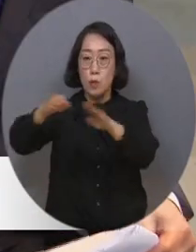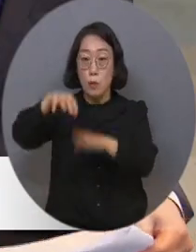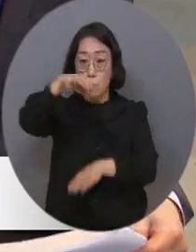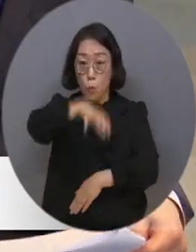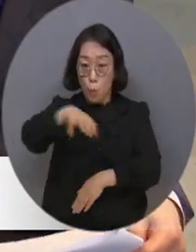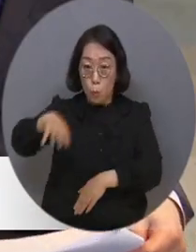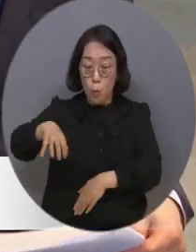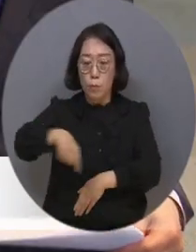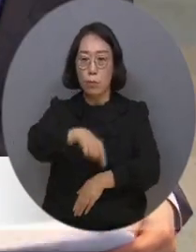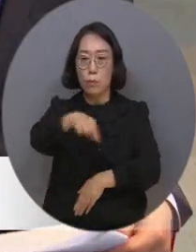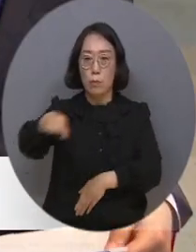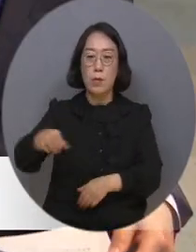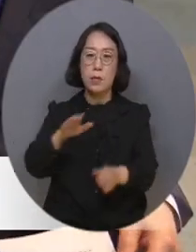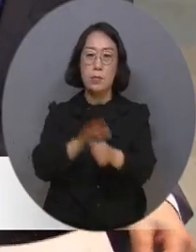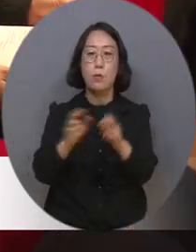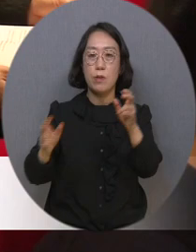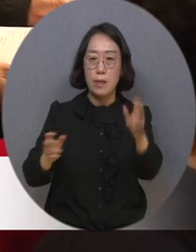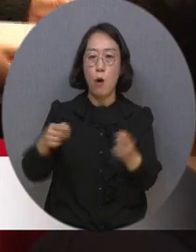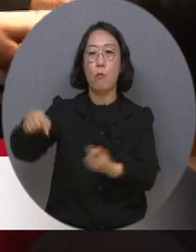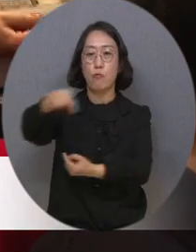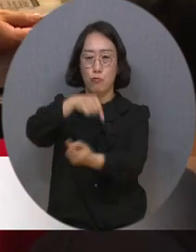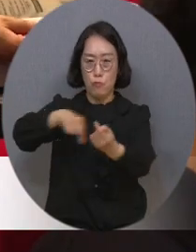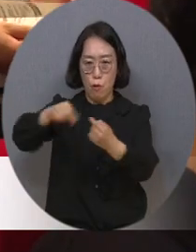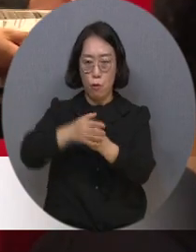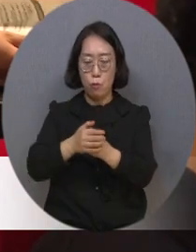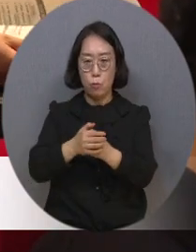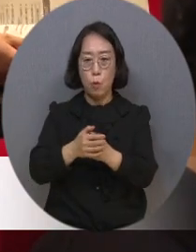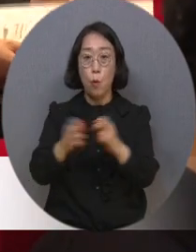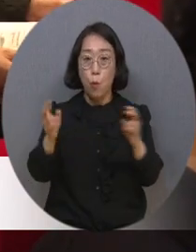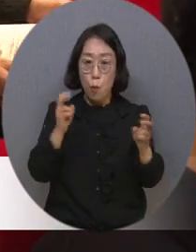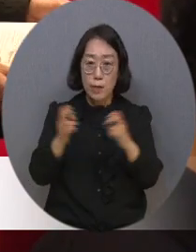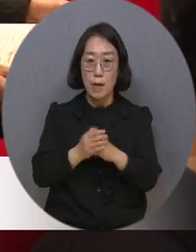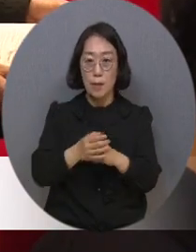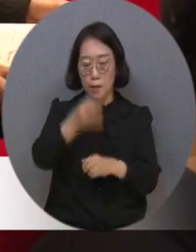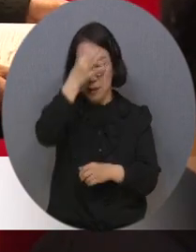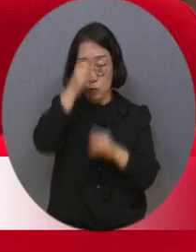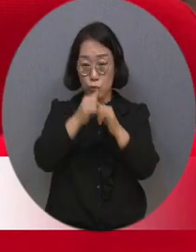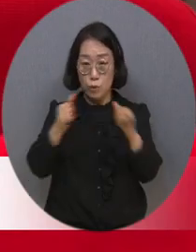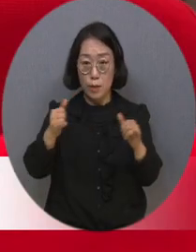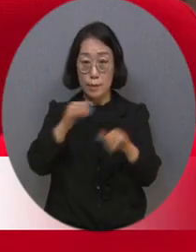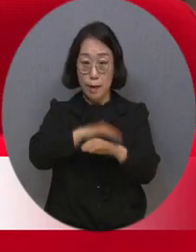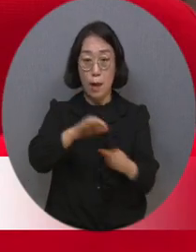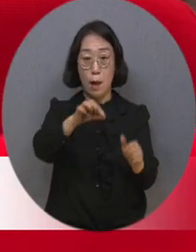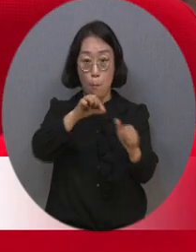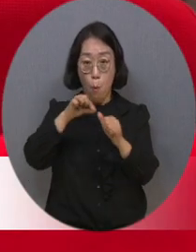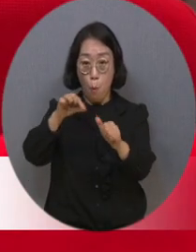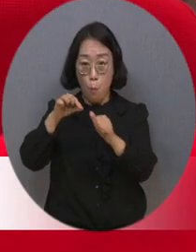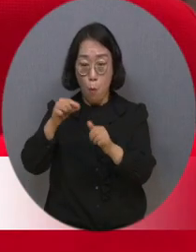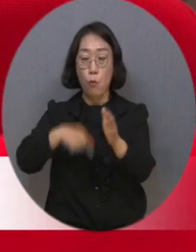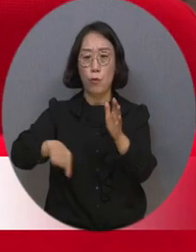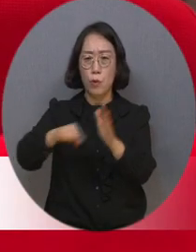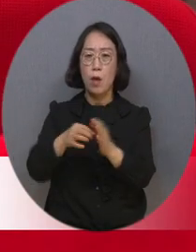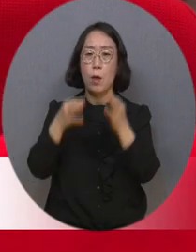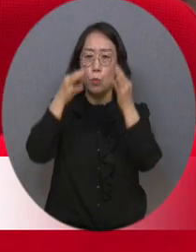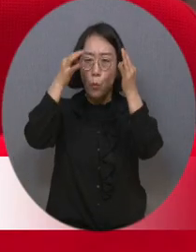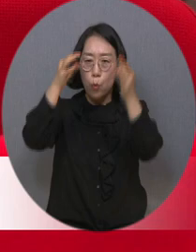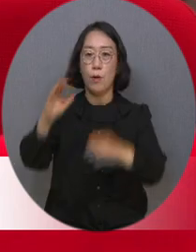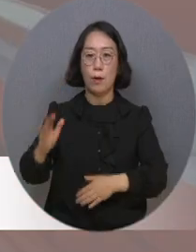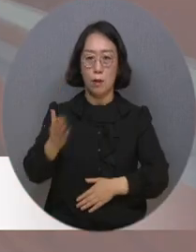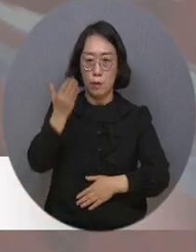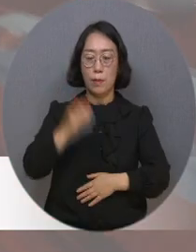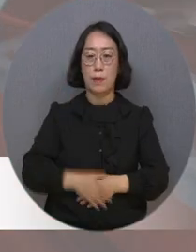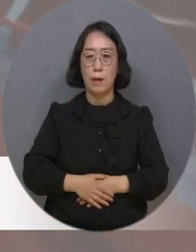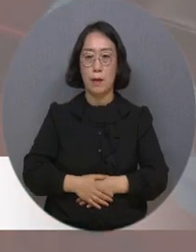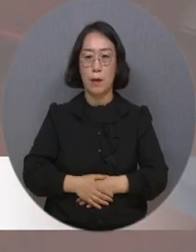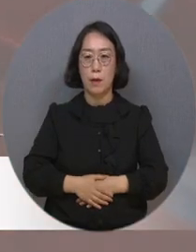이관기관은 지원사업을 운영하며 조선사와 협력사는 숙련인력 확보와 신규 인력 채용을 위해 노력하게 됩니다